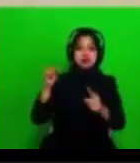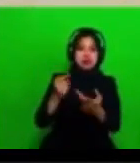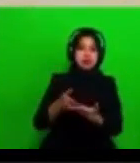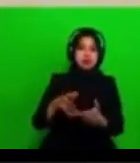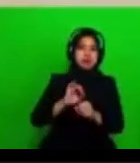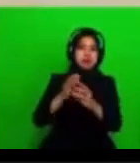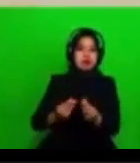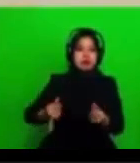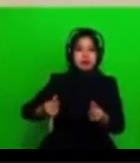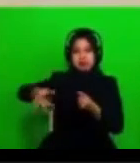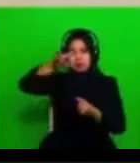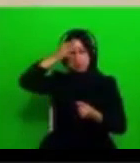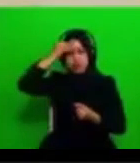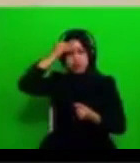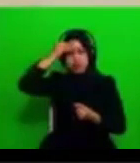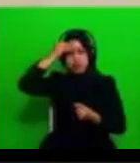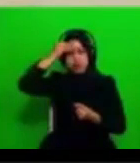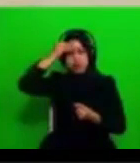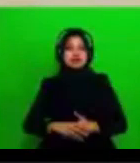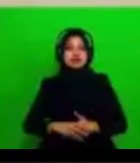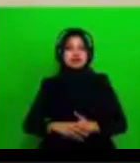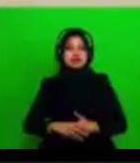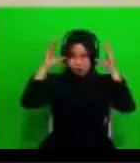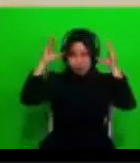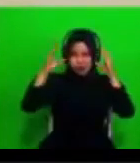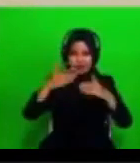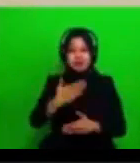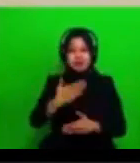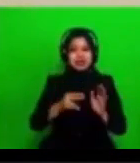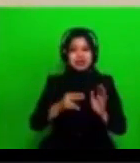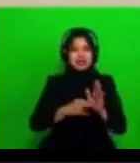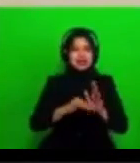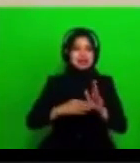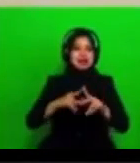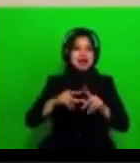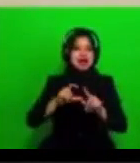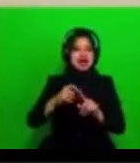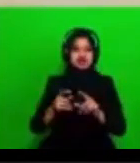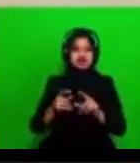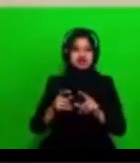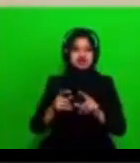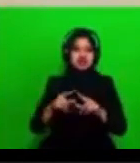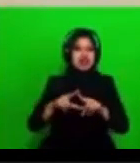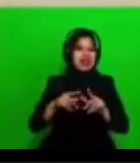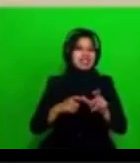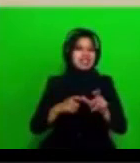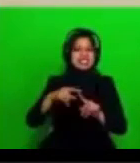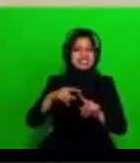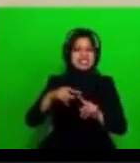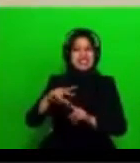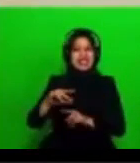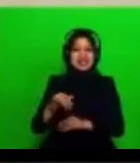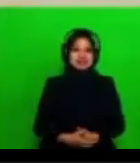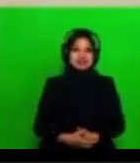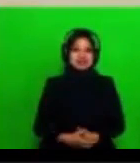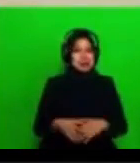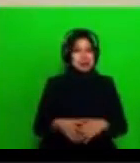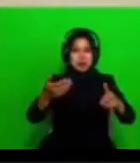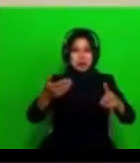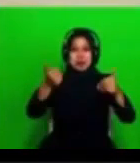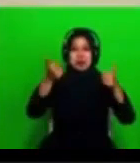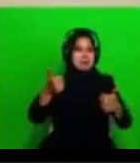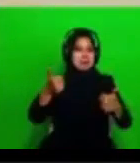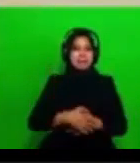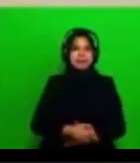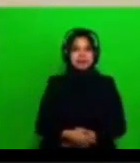Agar saat pandemi tetap raih pengetahuan. Selamat Ibu Nima De Sulastri. Bukan